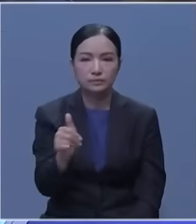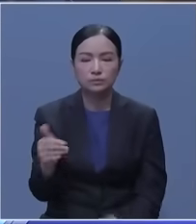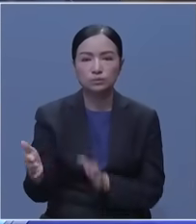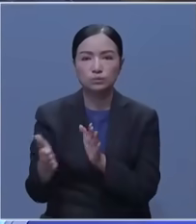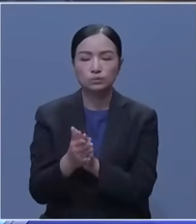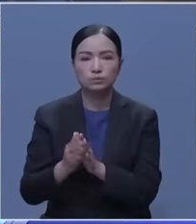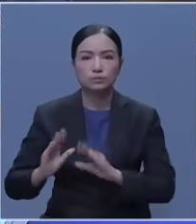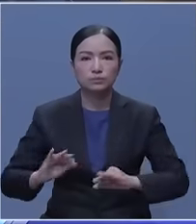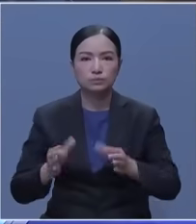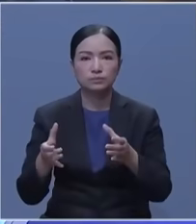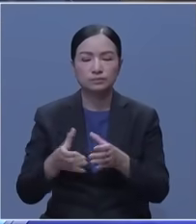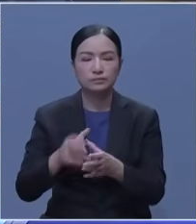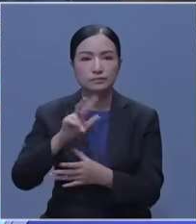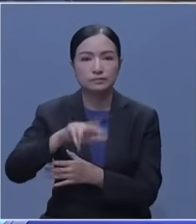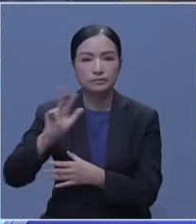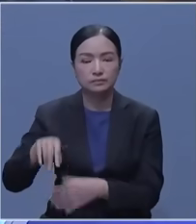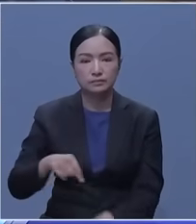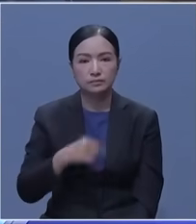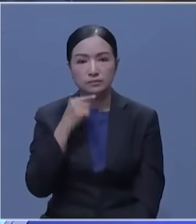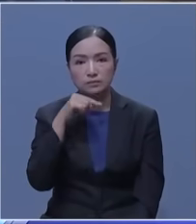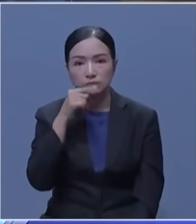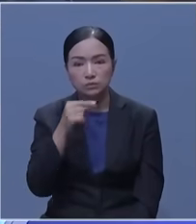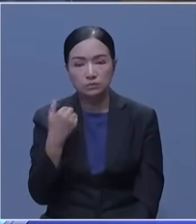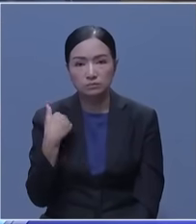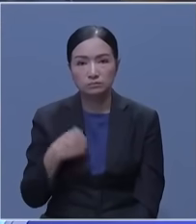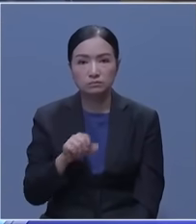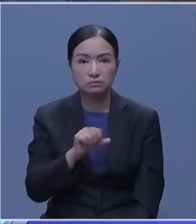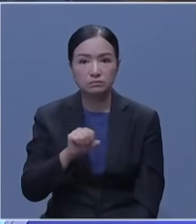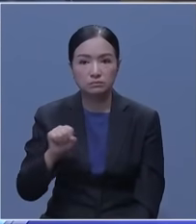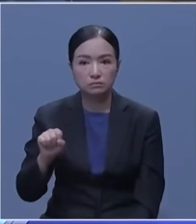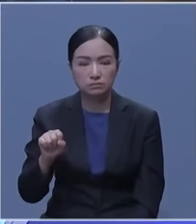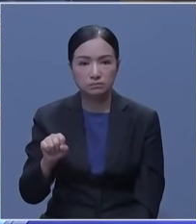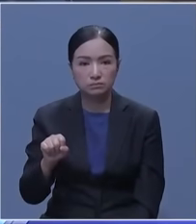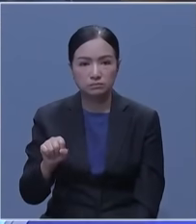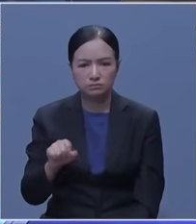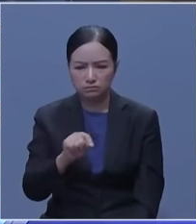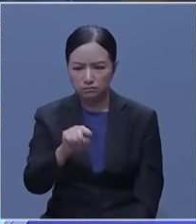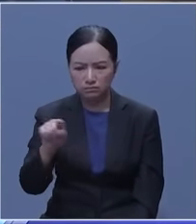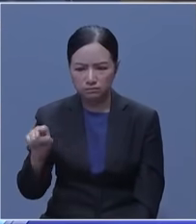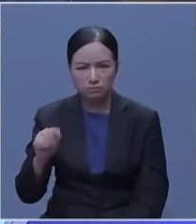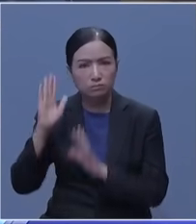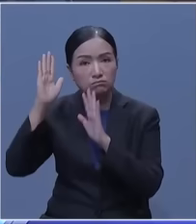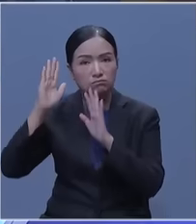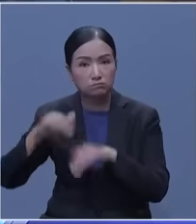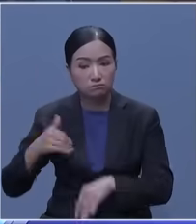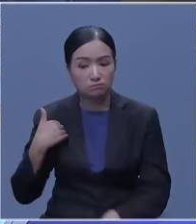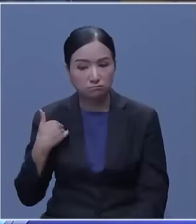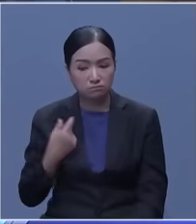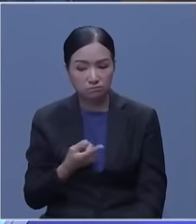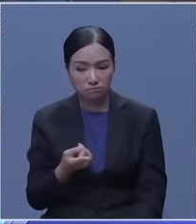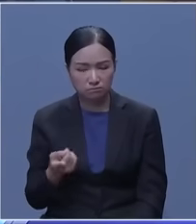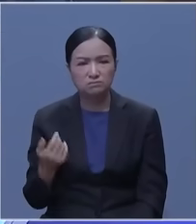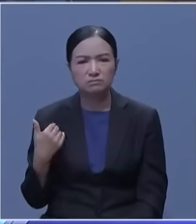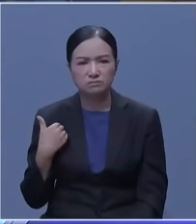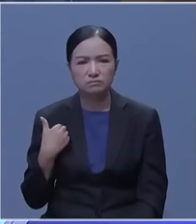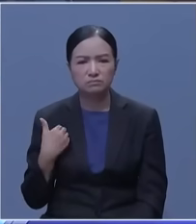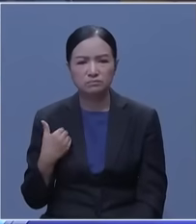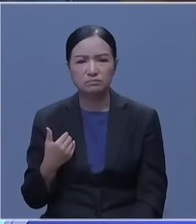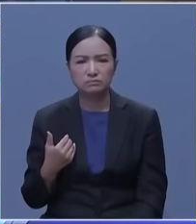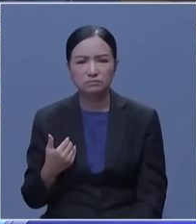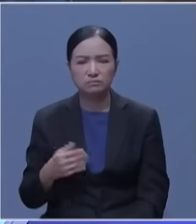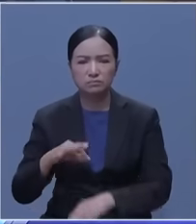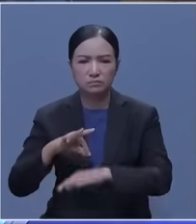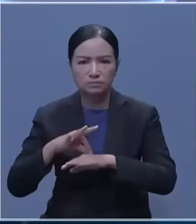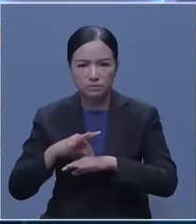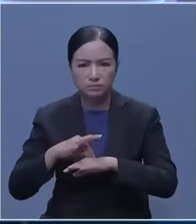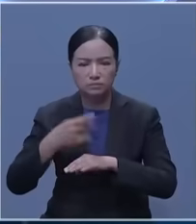ไทยแล้วพูดในทำนองที่ว่า อาจจะมีส.ส.หลายๆท่านในห้องนี้ผิดหวังเลยนะเพราะมีการฝากตำแหน่ง